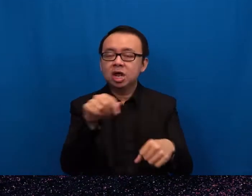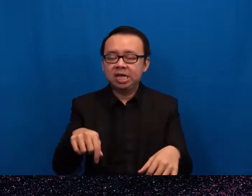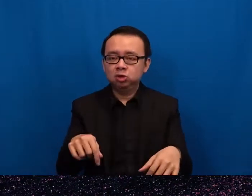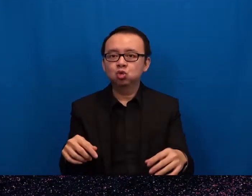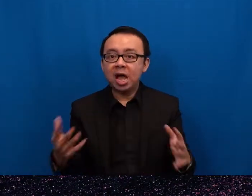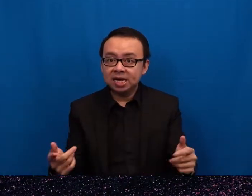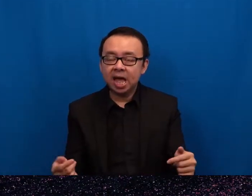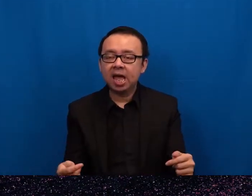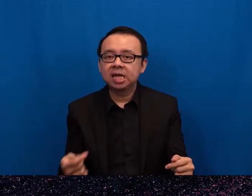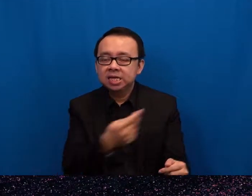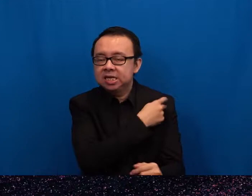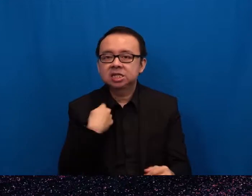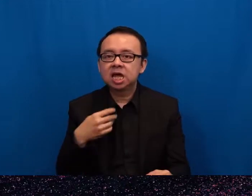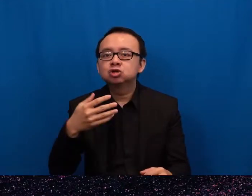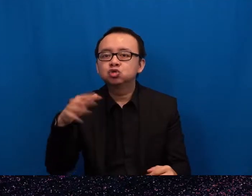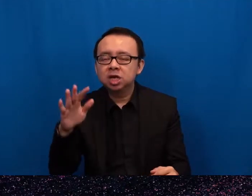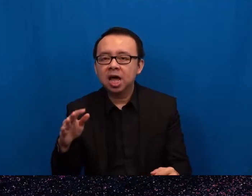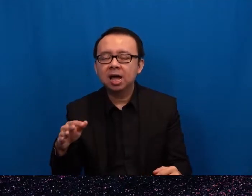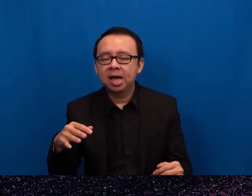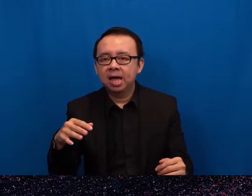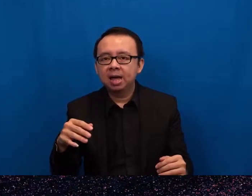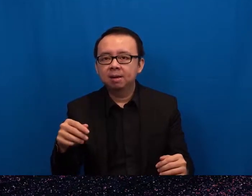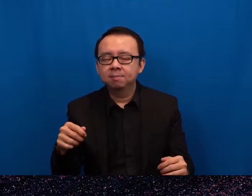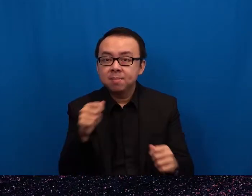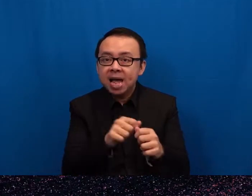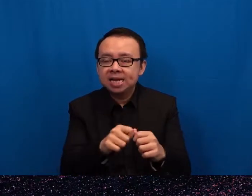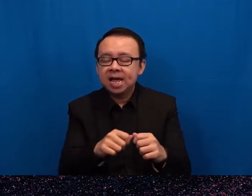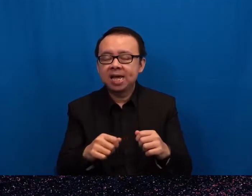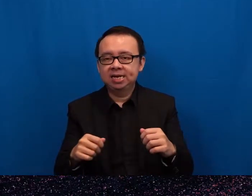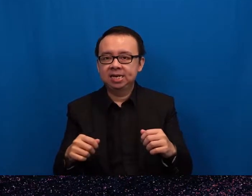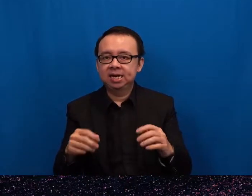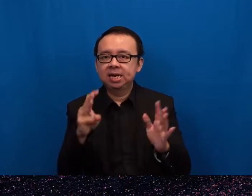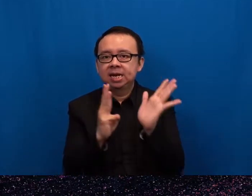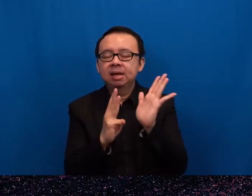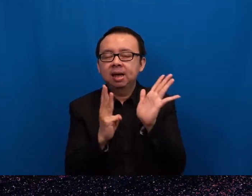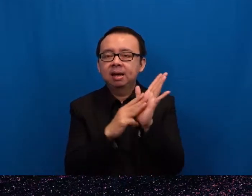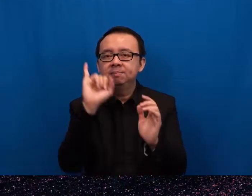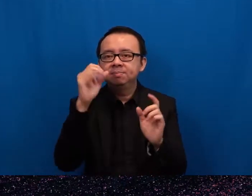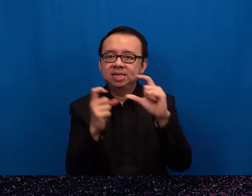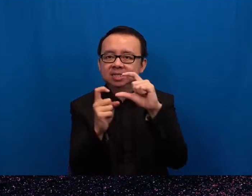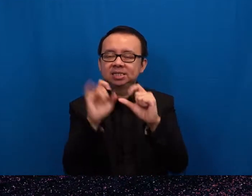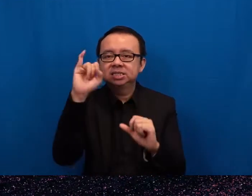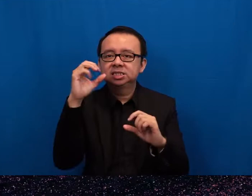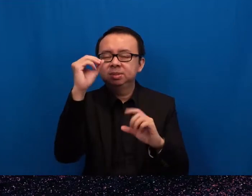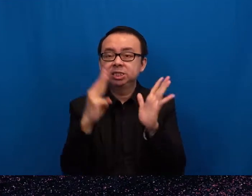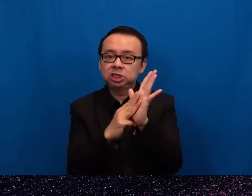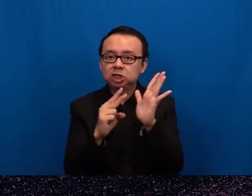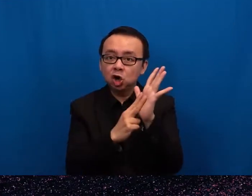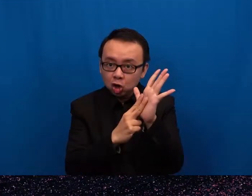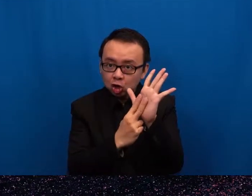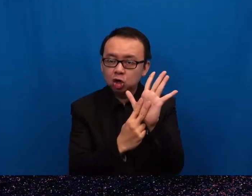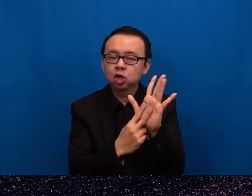lewat online. Saya bersyukur visi sudah ditanamkan. Tanam, pegang baik-baik. Apa yang membuat